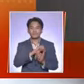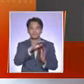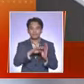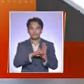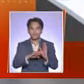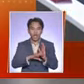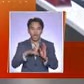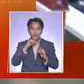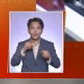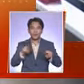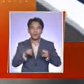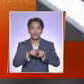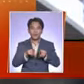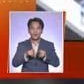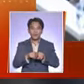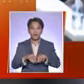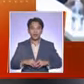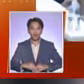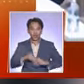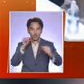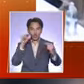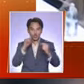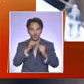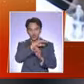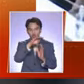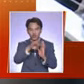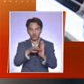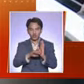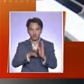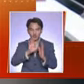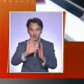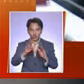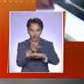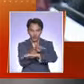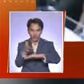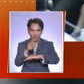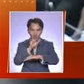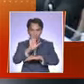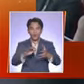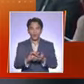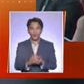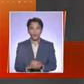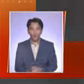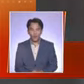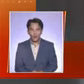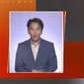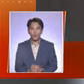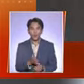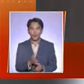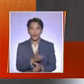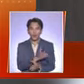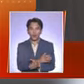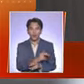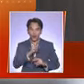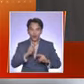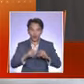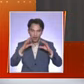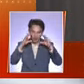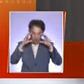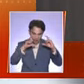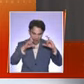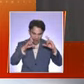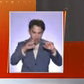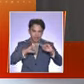งานคำยืนยันของพลเอกประวิตรมันไปตรงกับข้อเท็จจริงในคลิปวิดีโอคุณผู้ชมครับคือที่เขาแชร์ก่อนหน้านี้ที่บอกนั่งหลับเป็นภาพนิ่